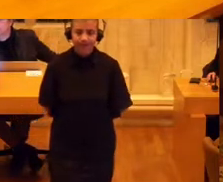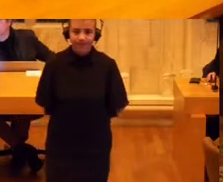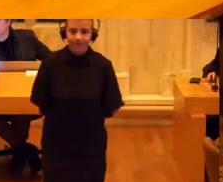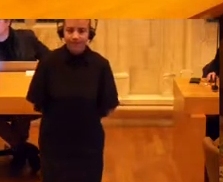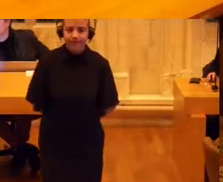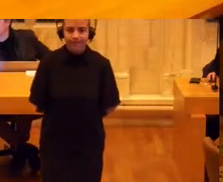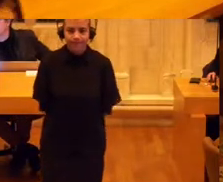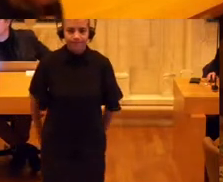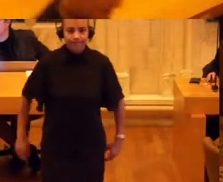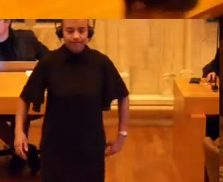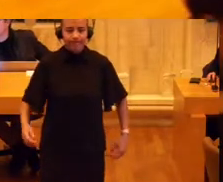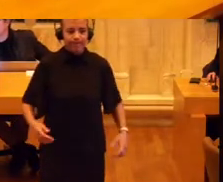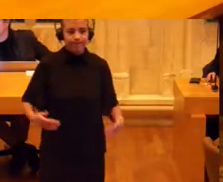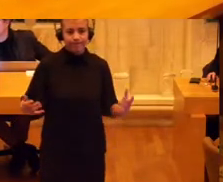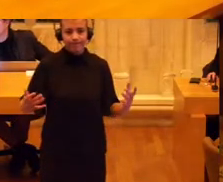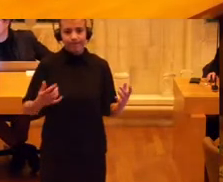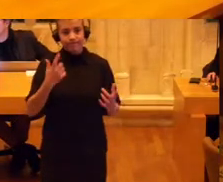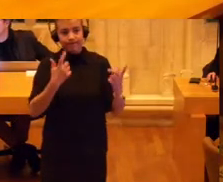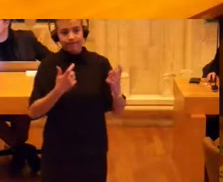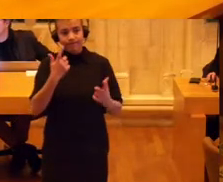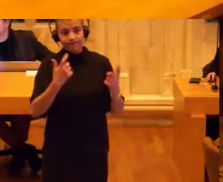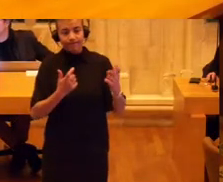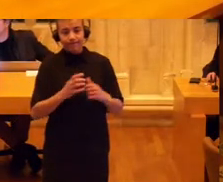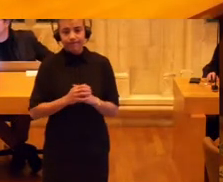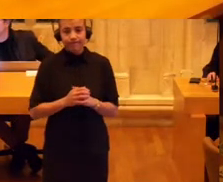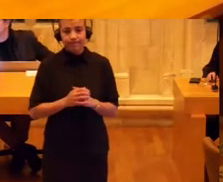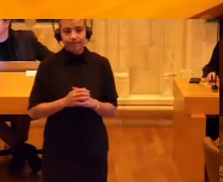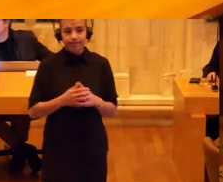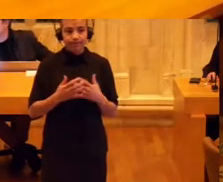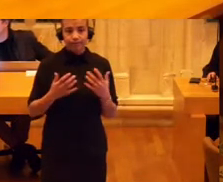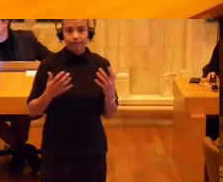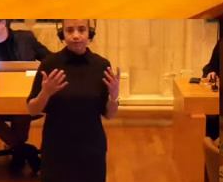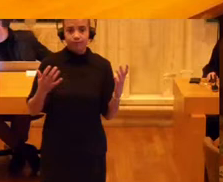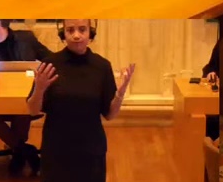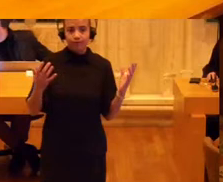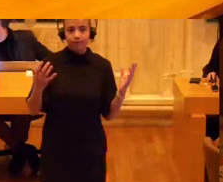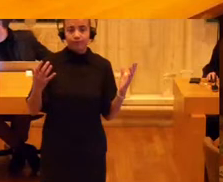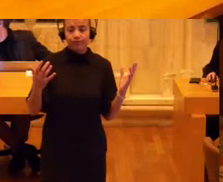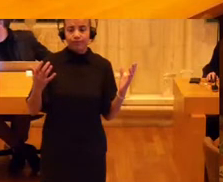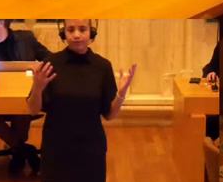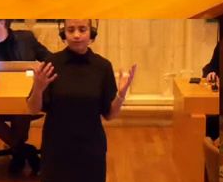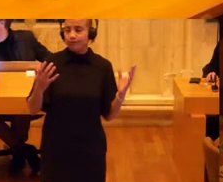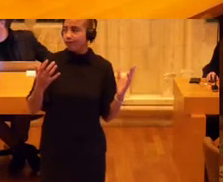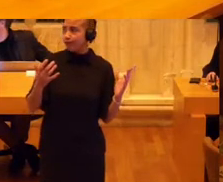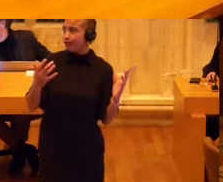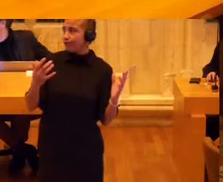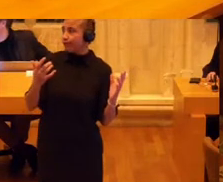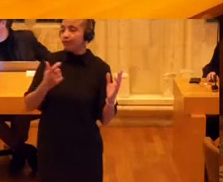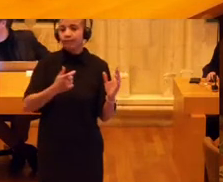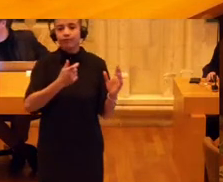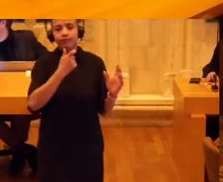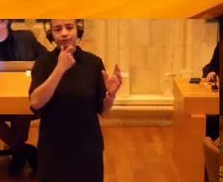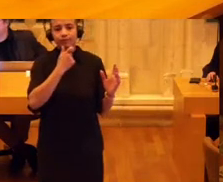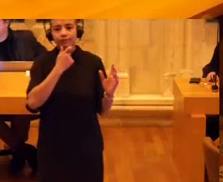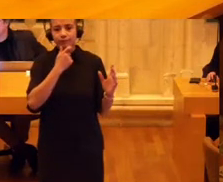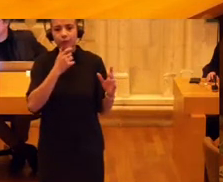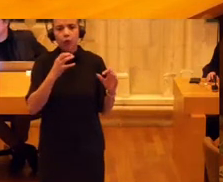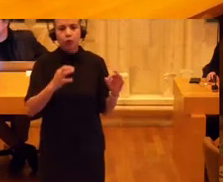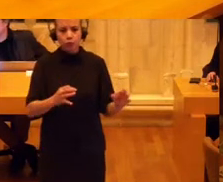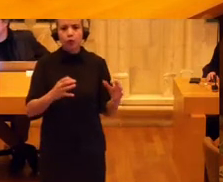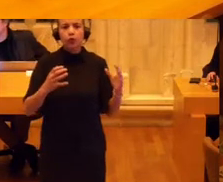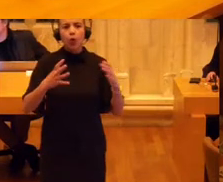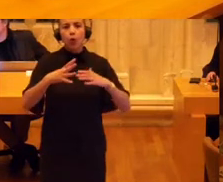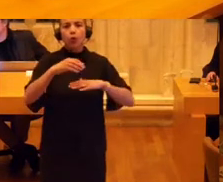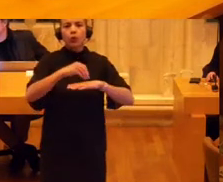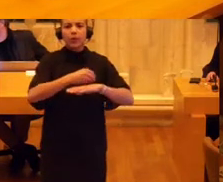Voilà, je ne sais pas si vous avez des questions là-dessus, ou si ça amène des... Oui, on a vu la question en commission municipale, sur la slide que